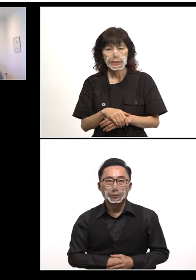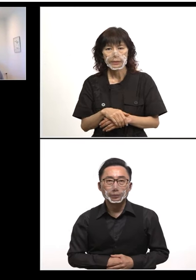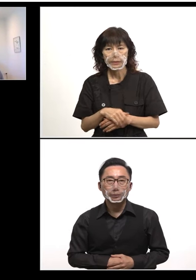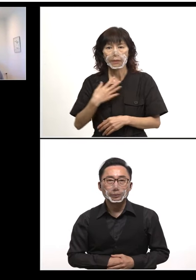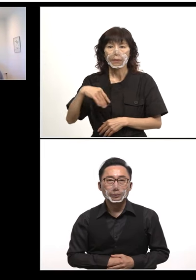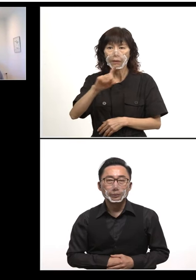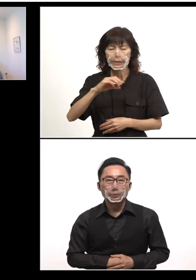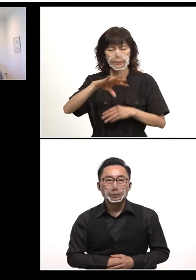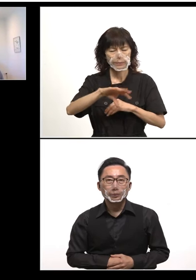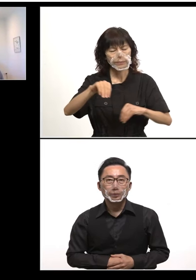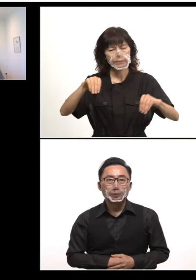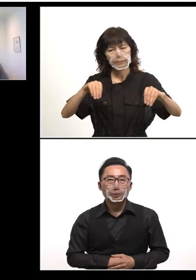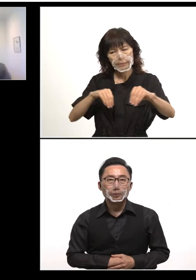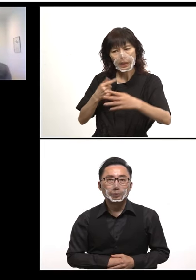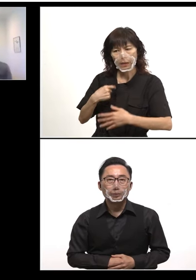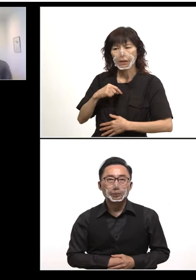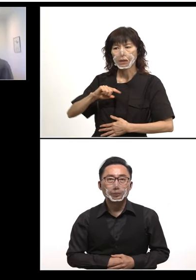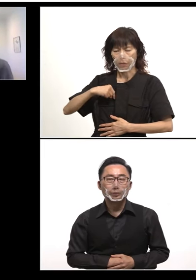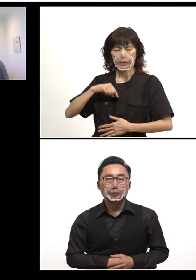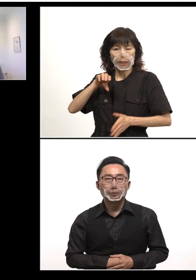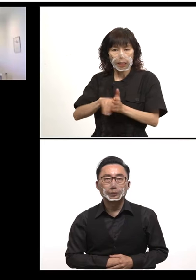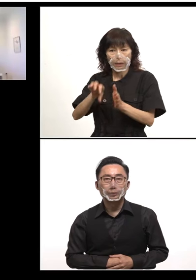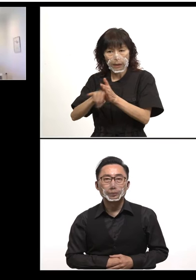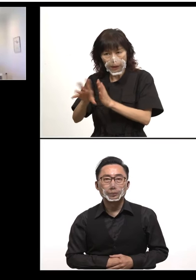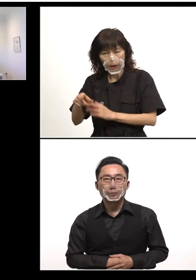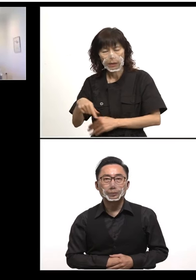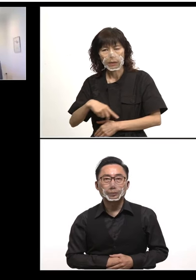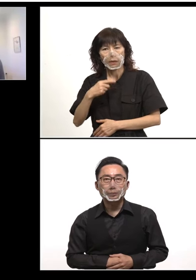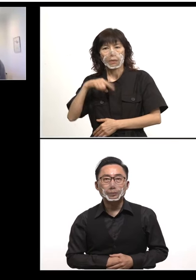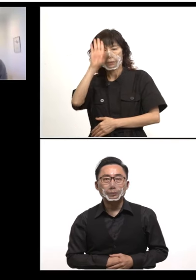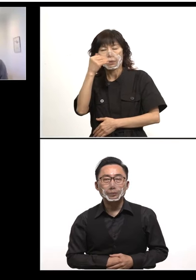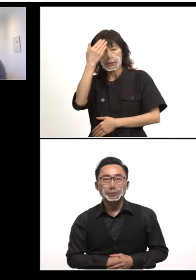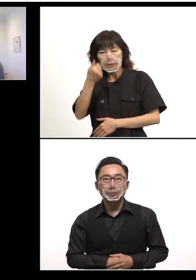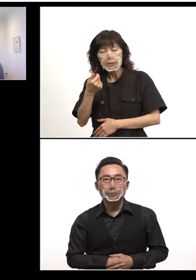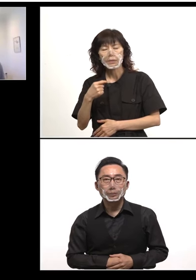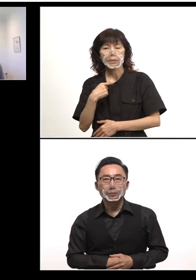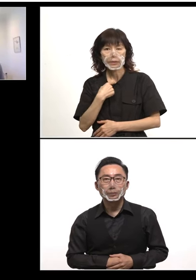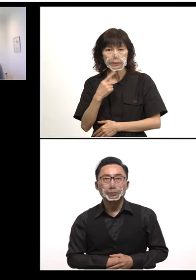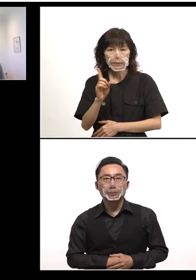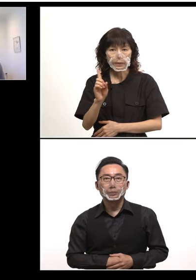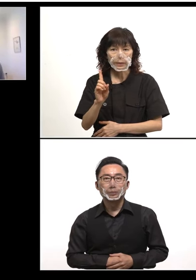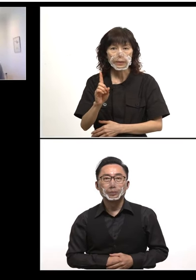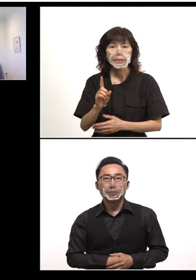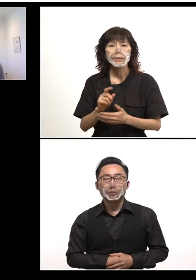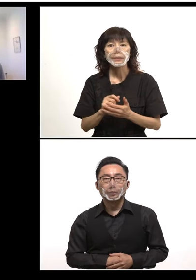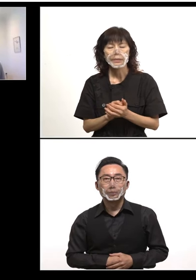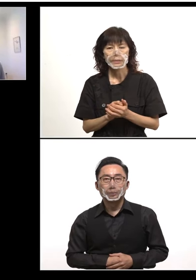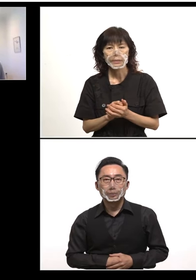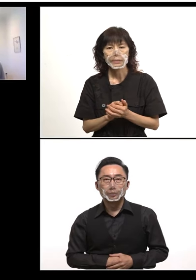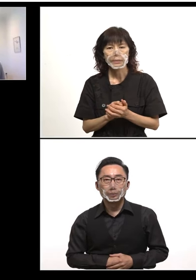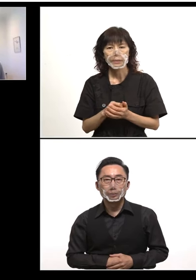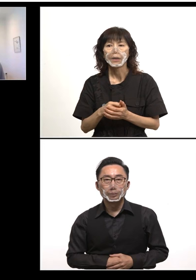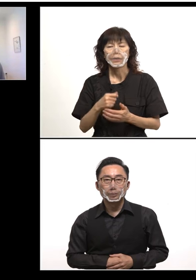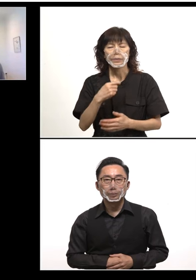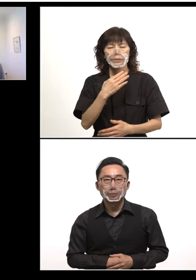是轉了個角度，發覺原來很多東西是我們的不足，我們自己的不認識，所以其實我們需要向一些不同